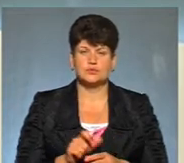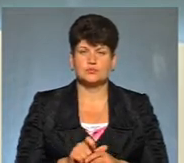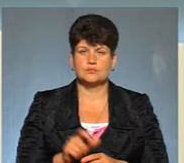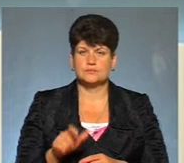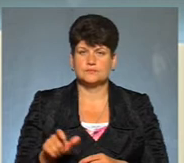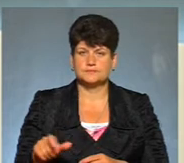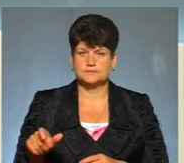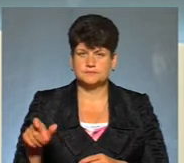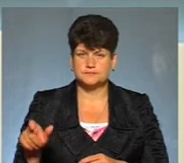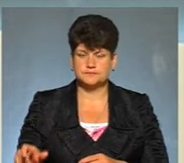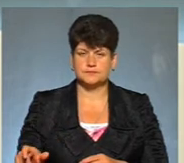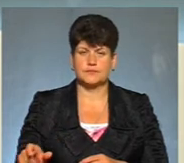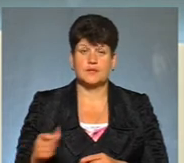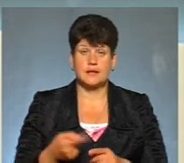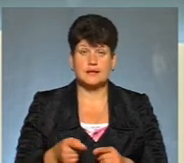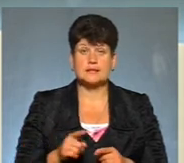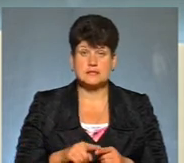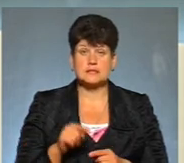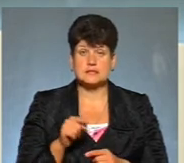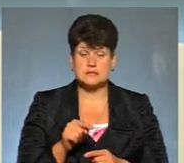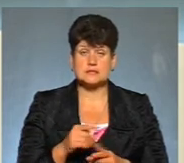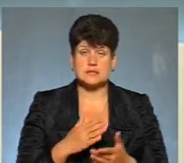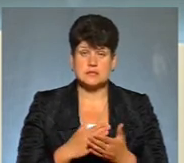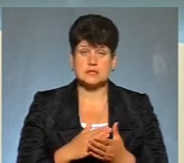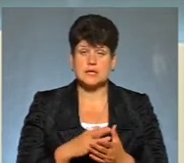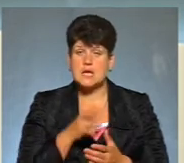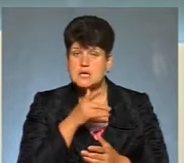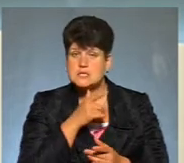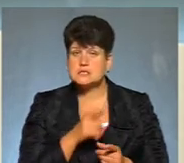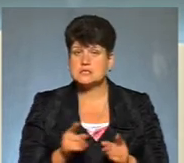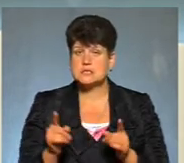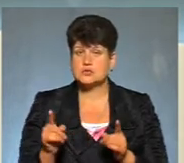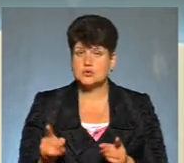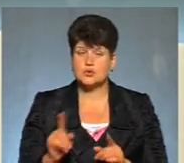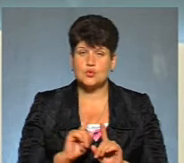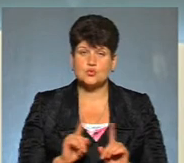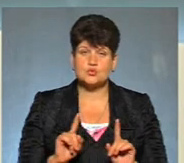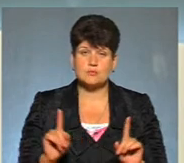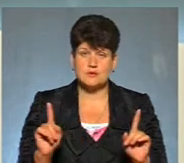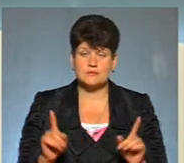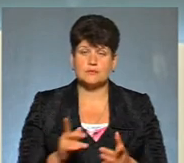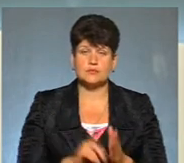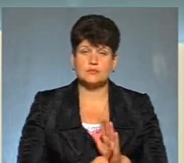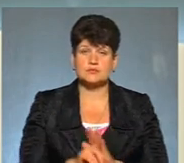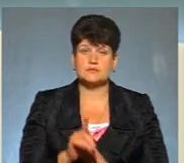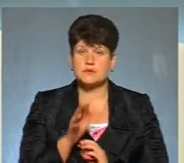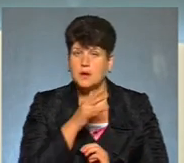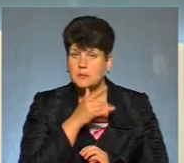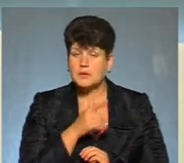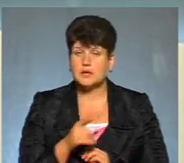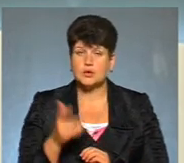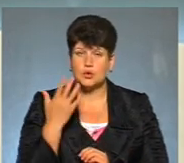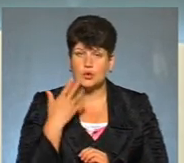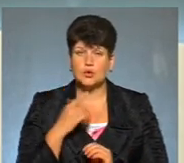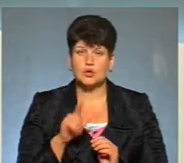людей, і це, мабуть, все-таки тут є такі сезонні особливості. Настав період, коли люди